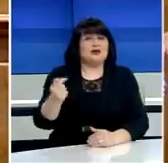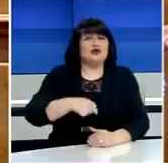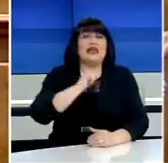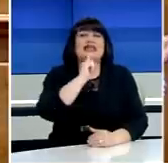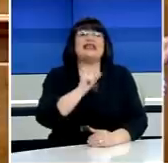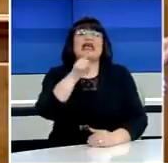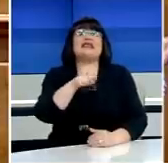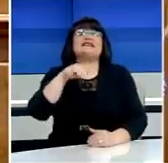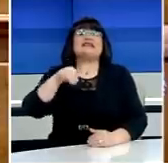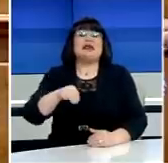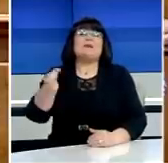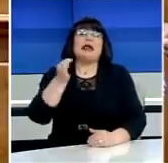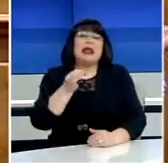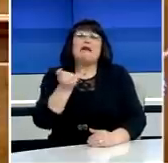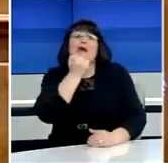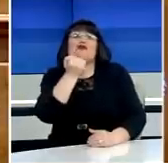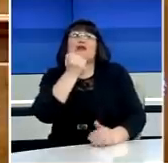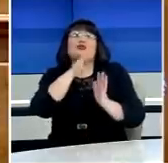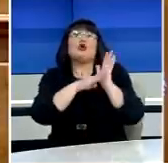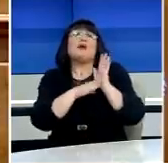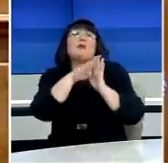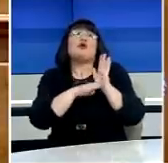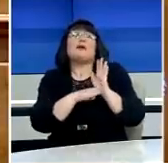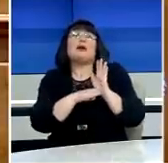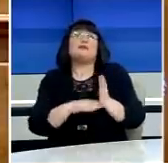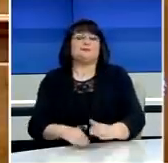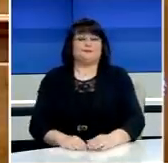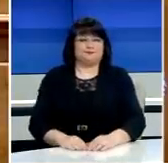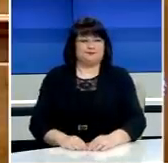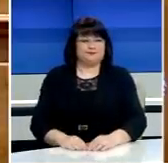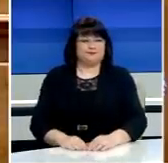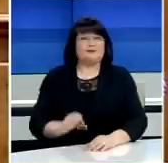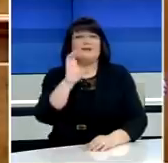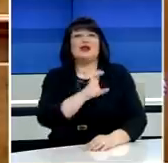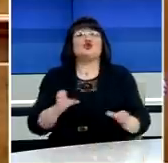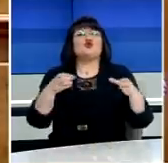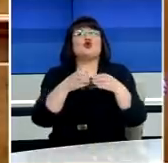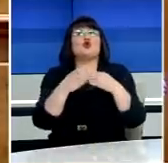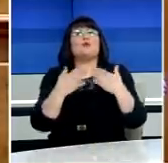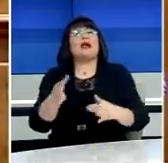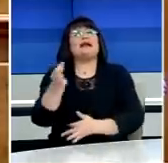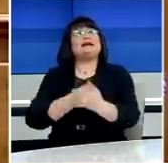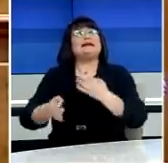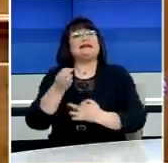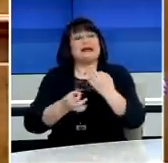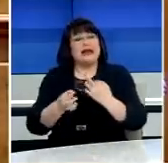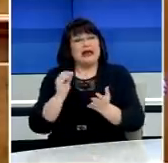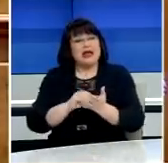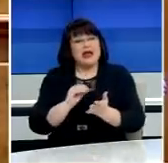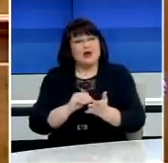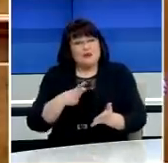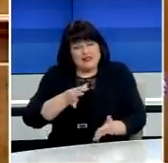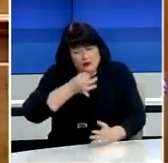λέει τα λάθη που έκανε στα προγράμματα. Τι λέει λοιπόν η απόφαση του Eurogroup πέραν αυτών? Λέει και δύο ακόμα πραγματάκια τα οποία θα